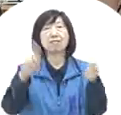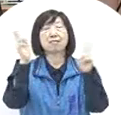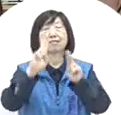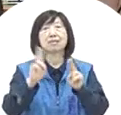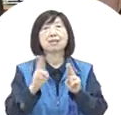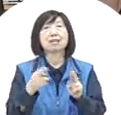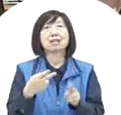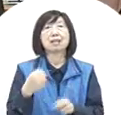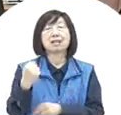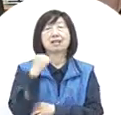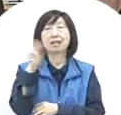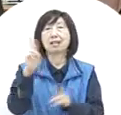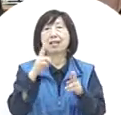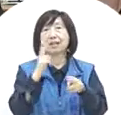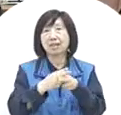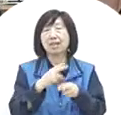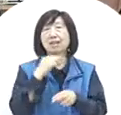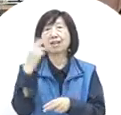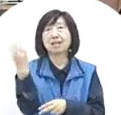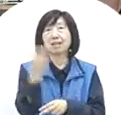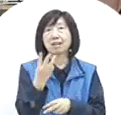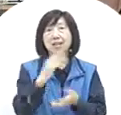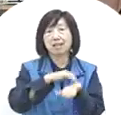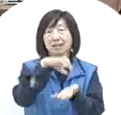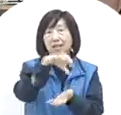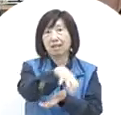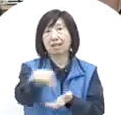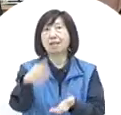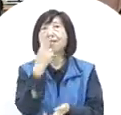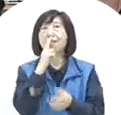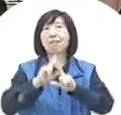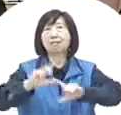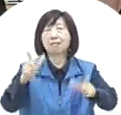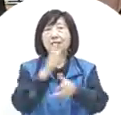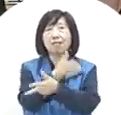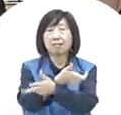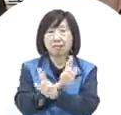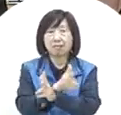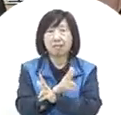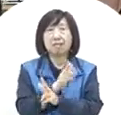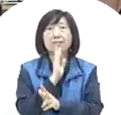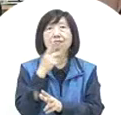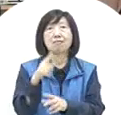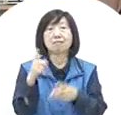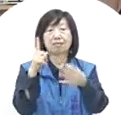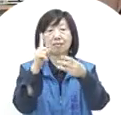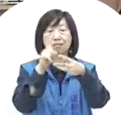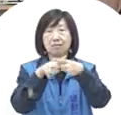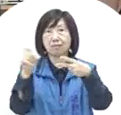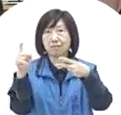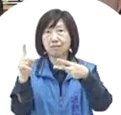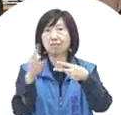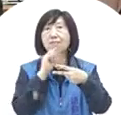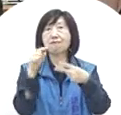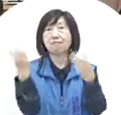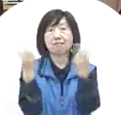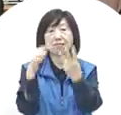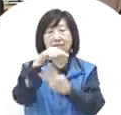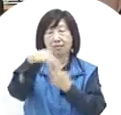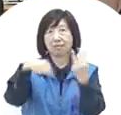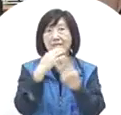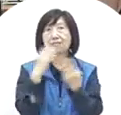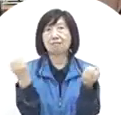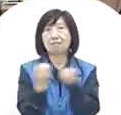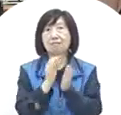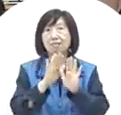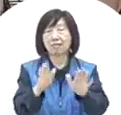及3大医疗园区，好，包括亚东板桥还有我们的土城中间的这样特性，来发展所谓的